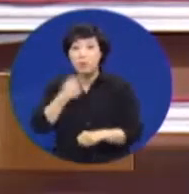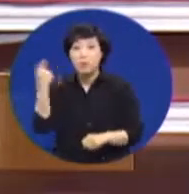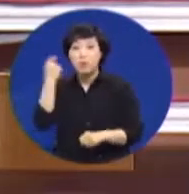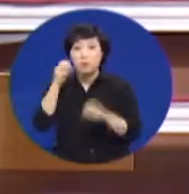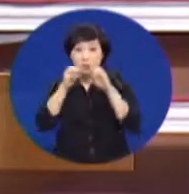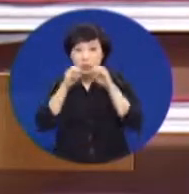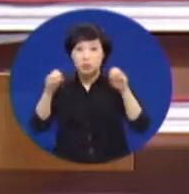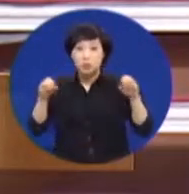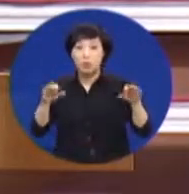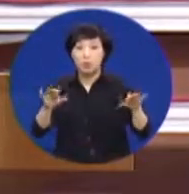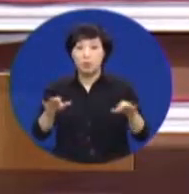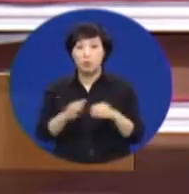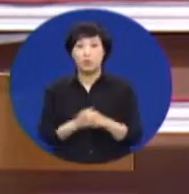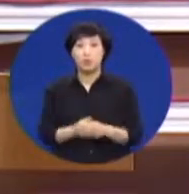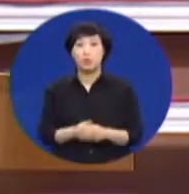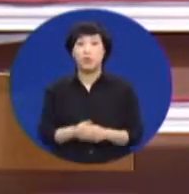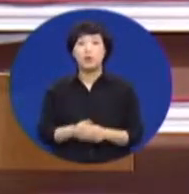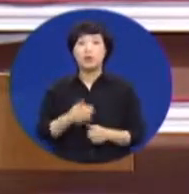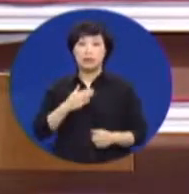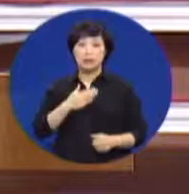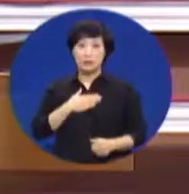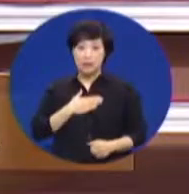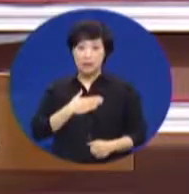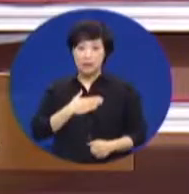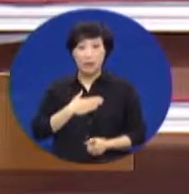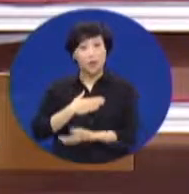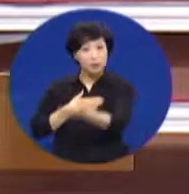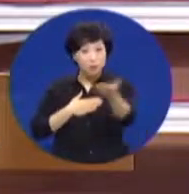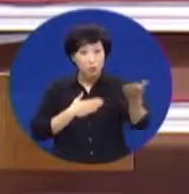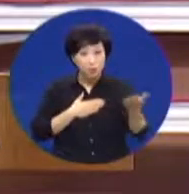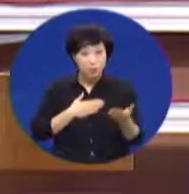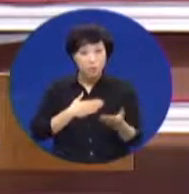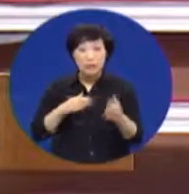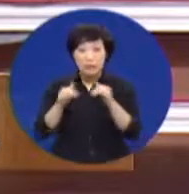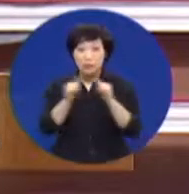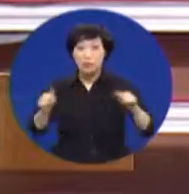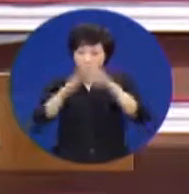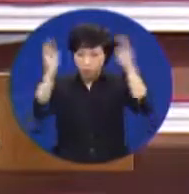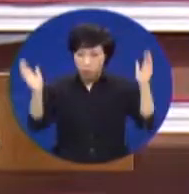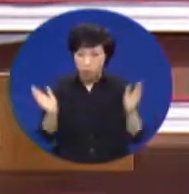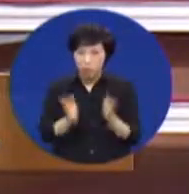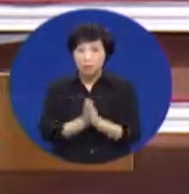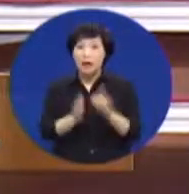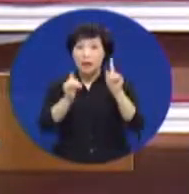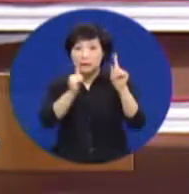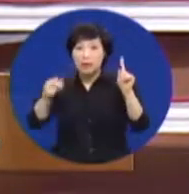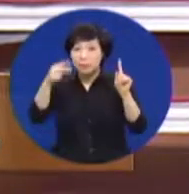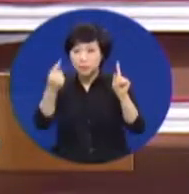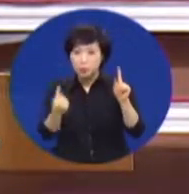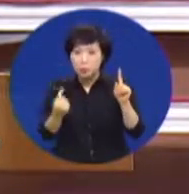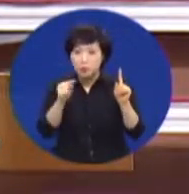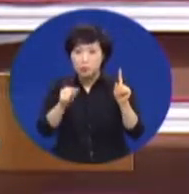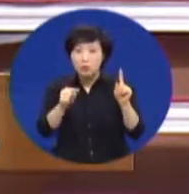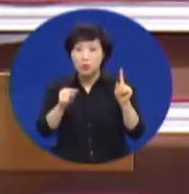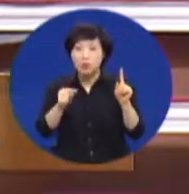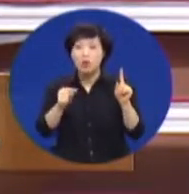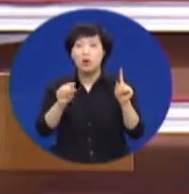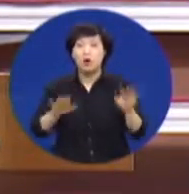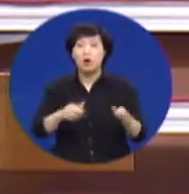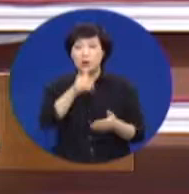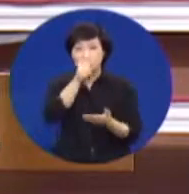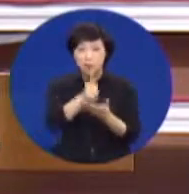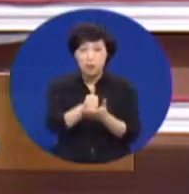전도는 바로 내가, 네가, 인류가 단 한 사람도